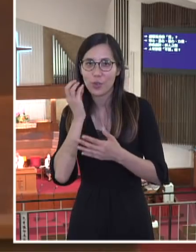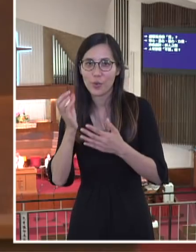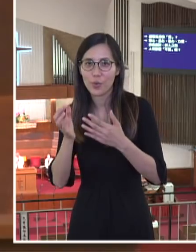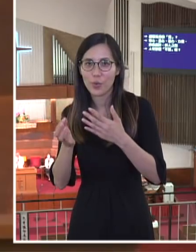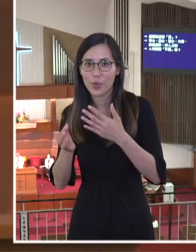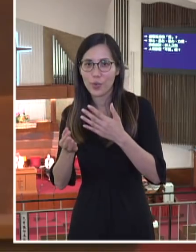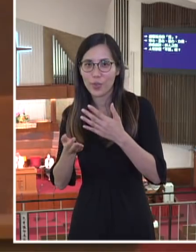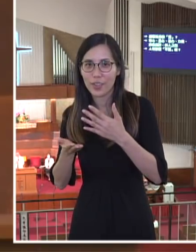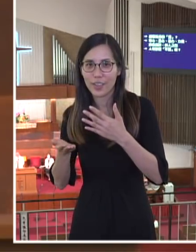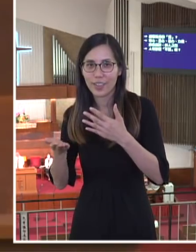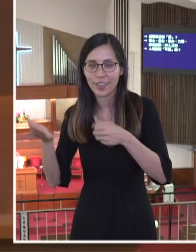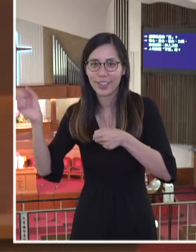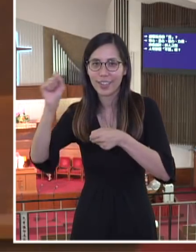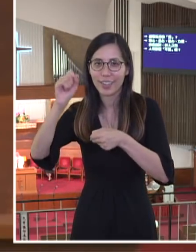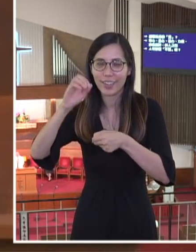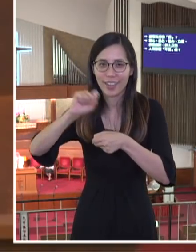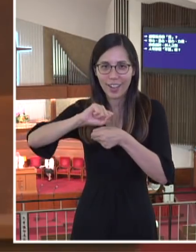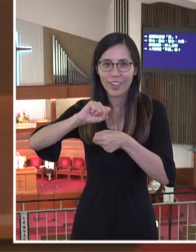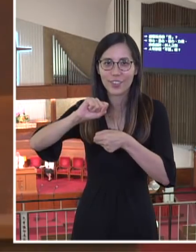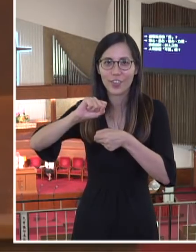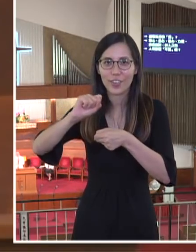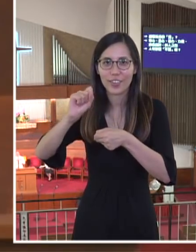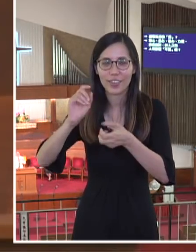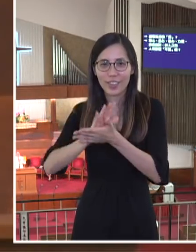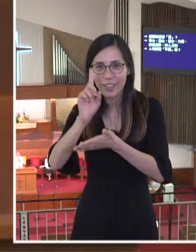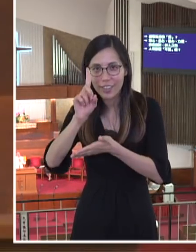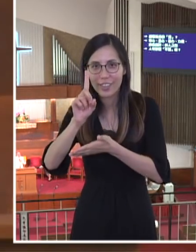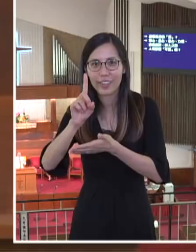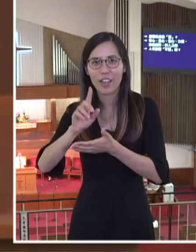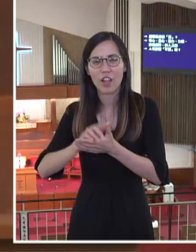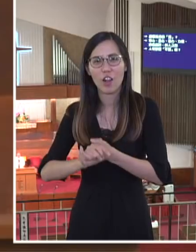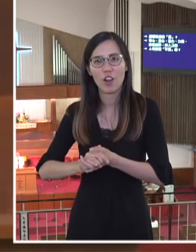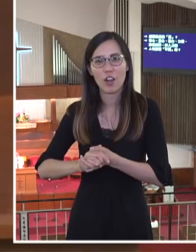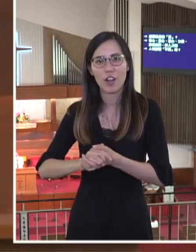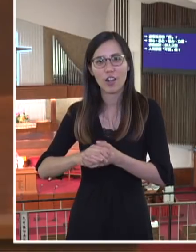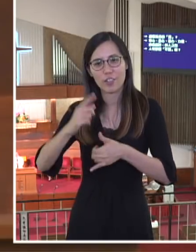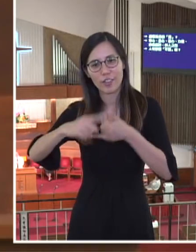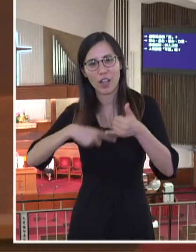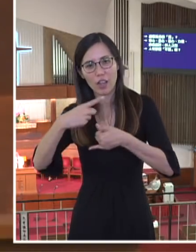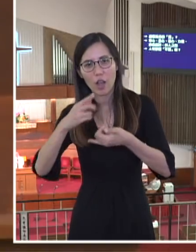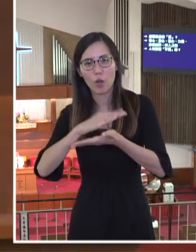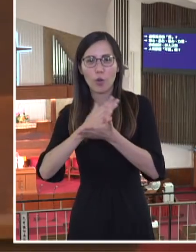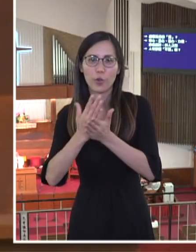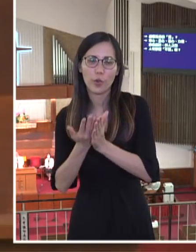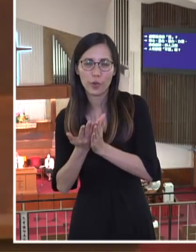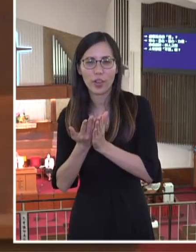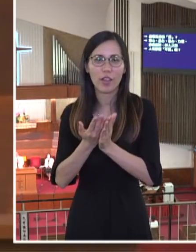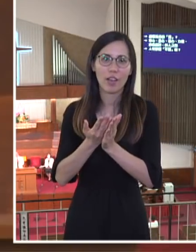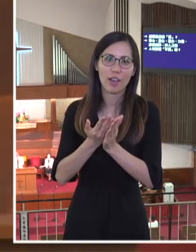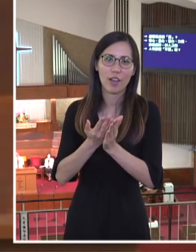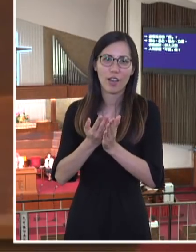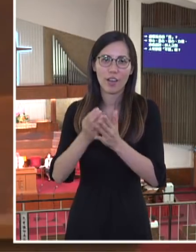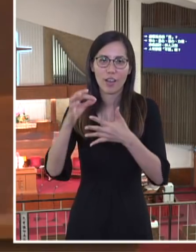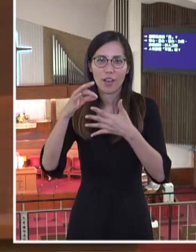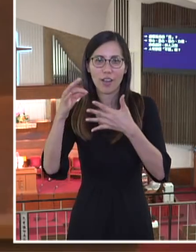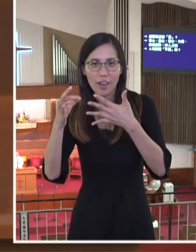得自己呢有少少呢即是比一年前会残了一点，是不是可能即是不